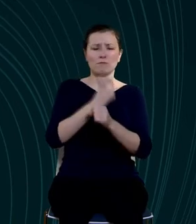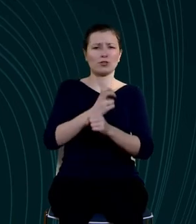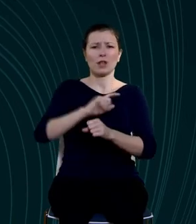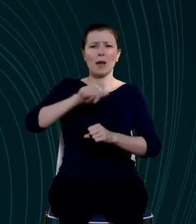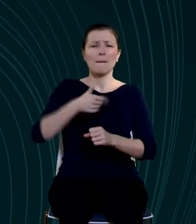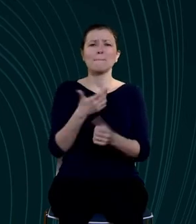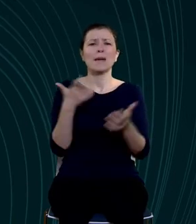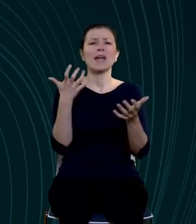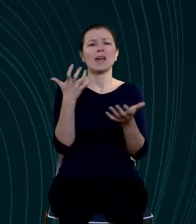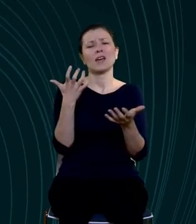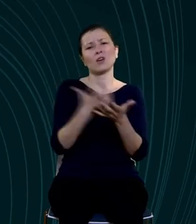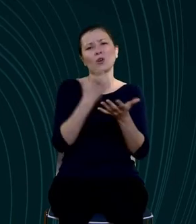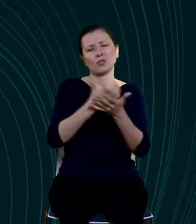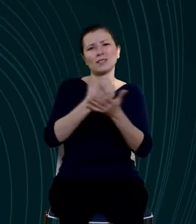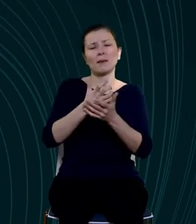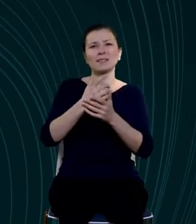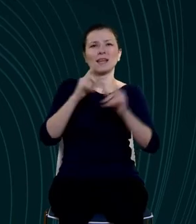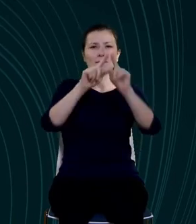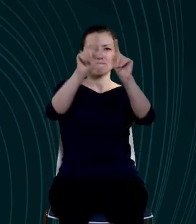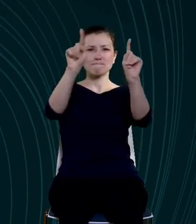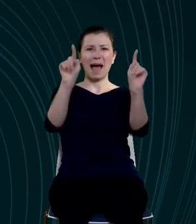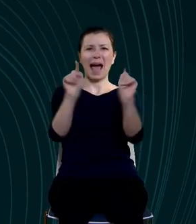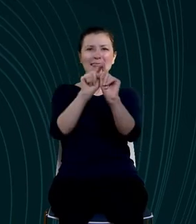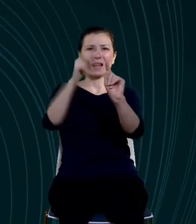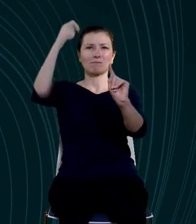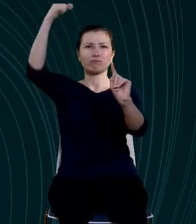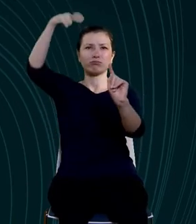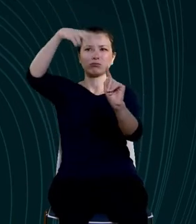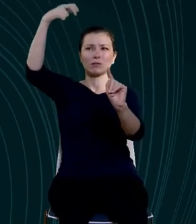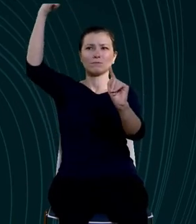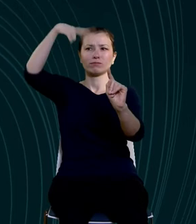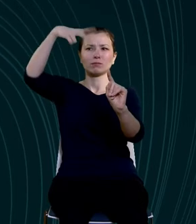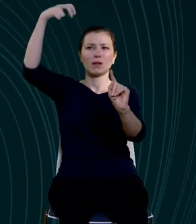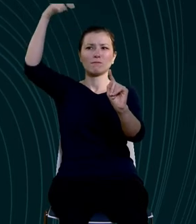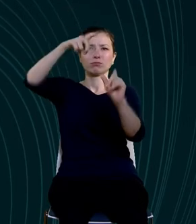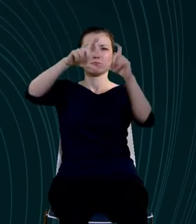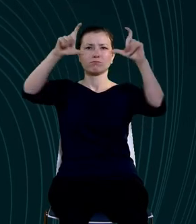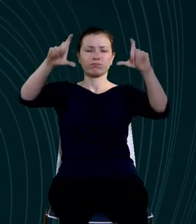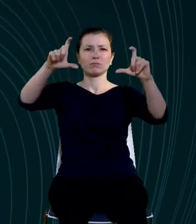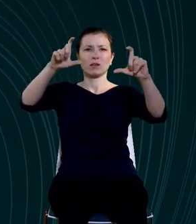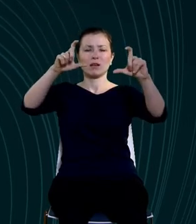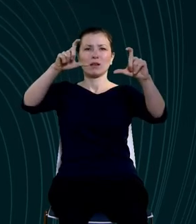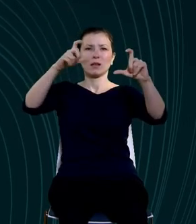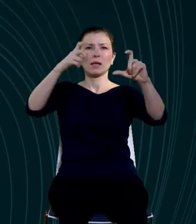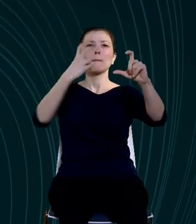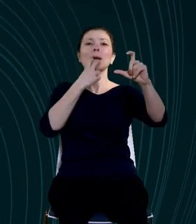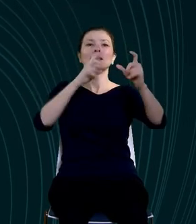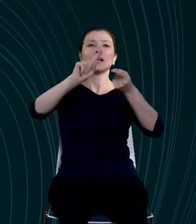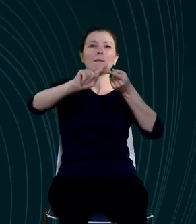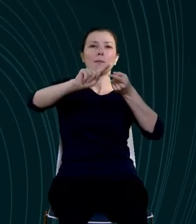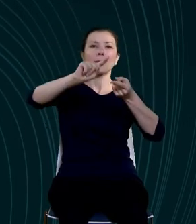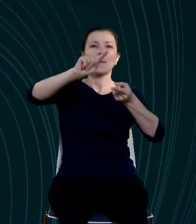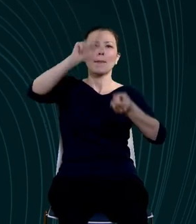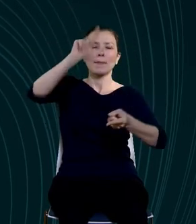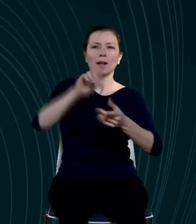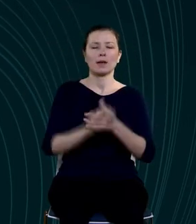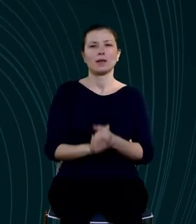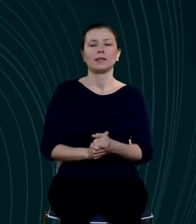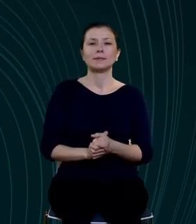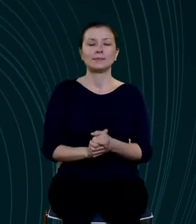Korzystamy z panelu słonecznego i baterii. Stacja monitorująca, poza oczywiście pomiarem natężenia pola